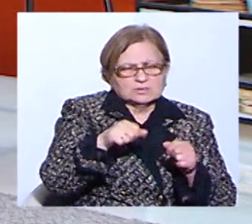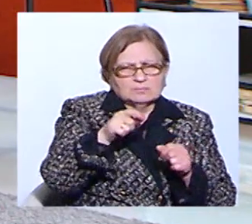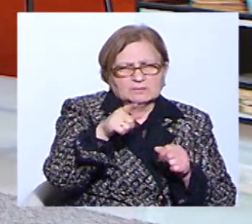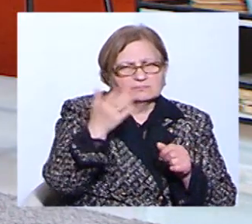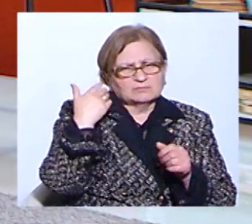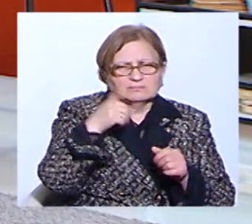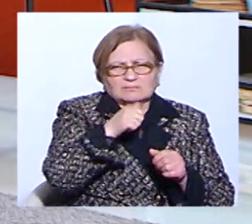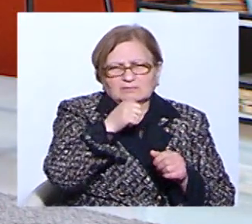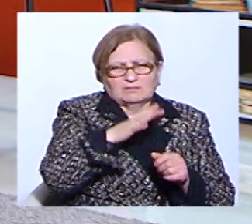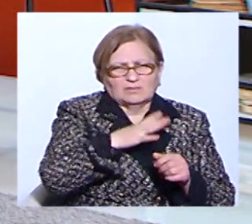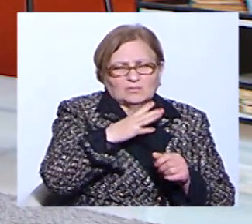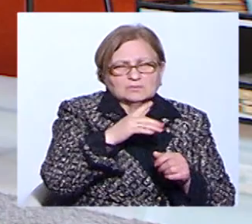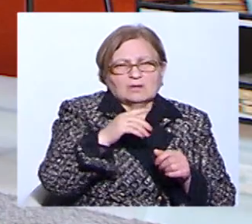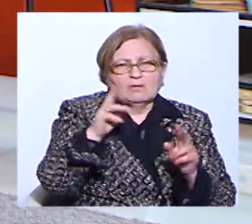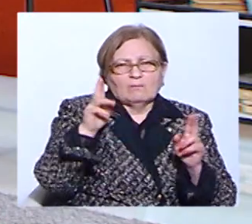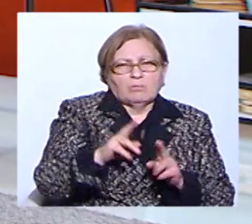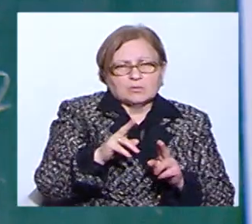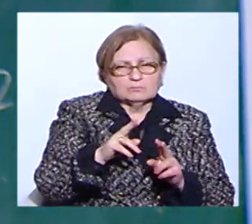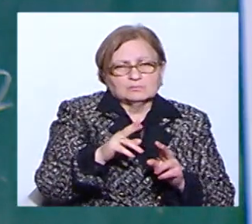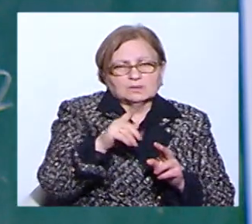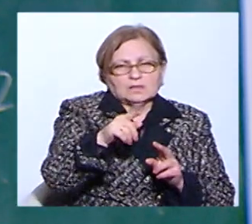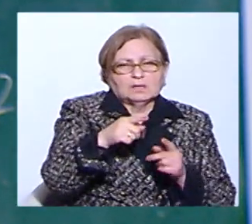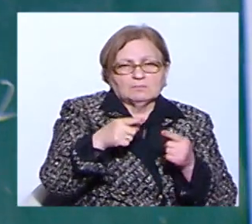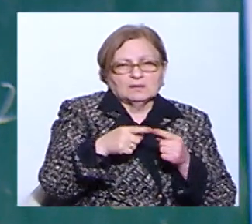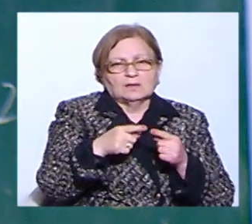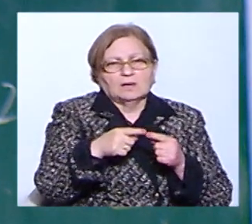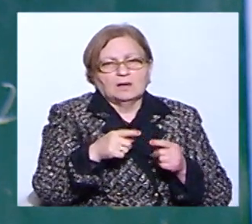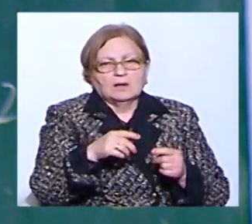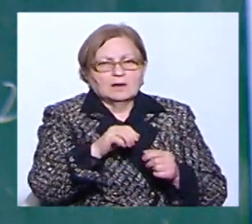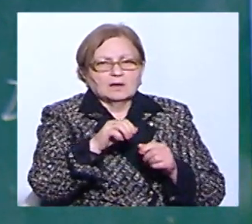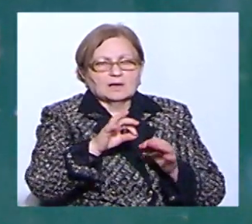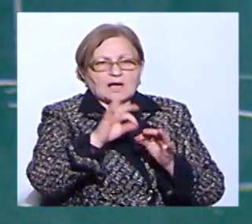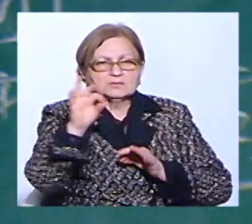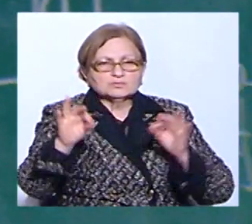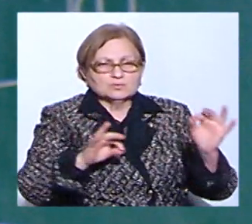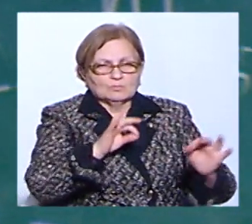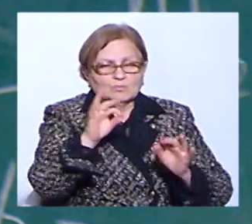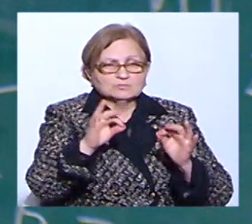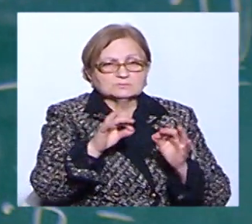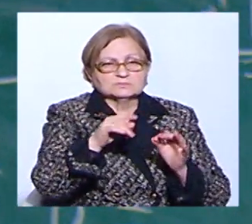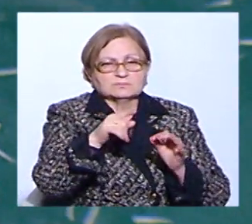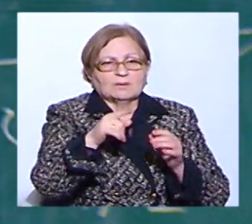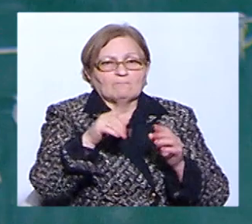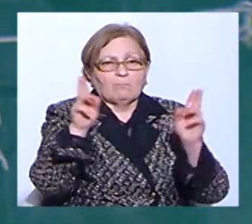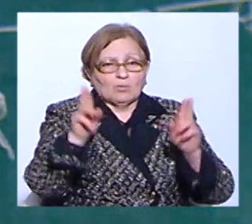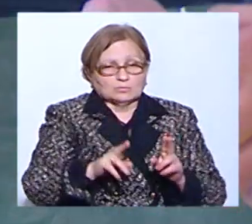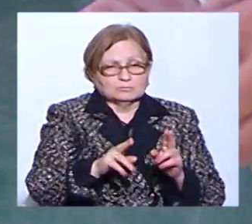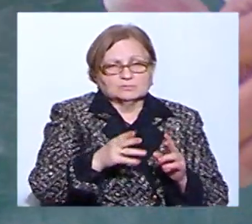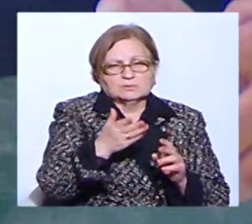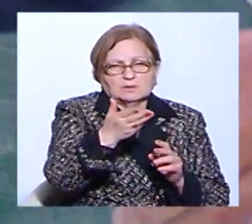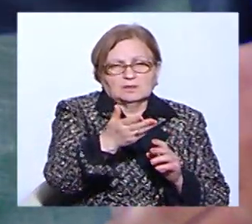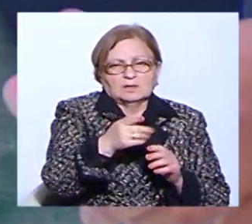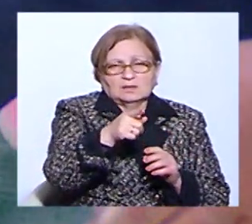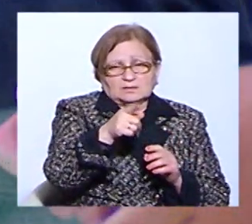მრავალკუთხედების ფორმულები და იცით, რომ მრავალკუთხედის კუთხე გაიზომება ფორმულით, რომელიც არის 180